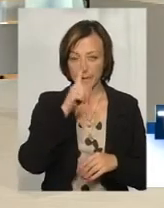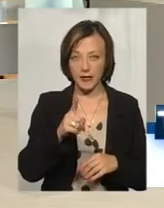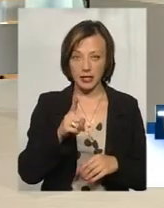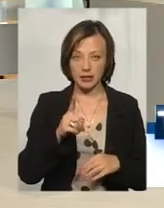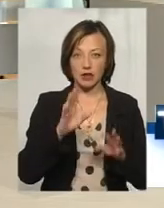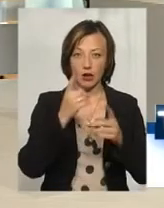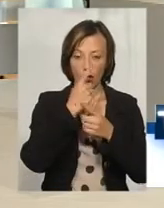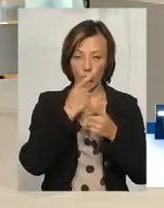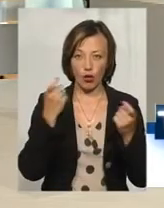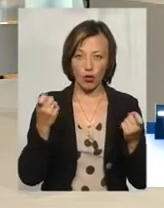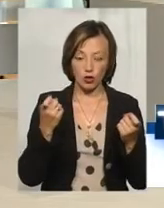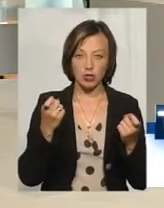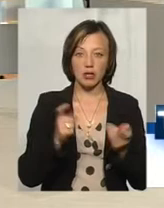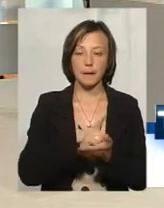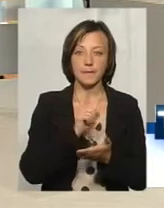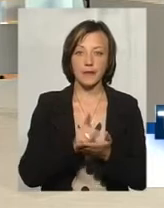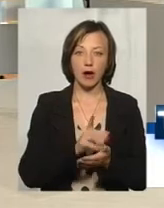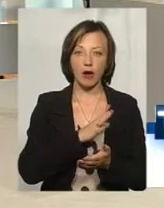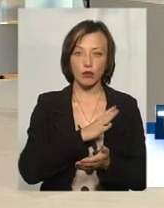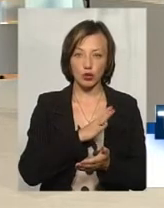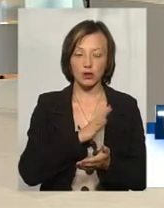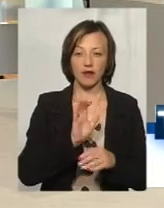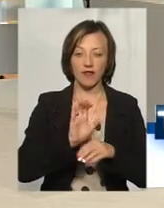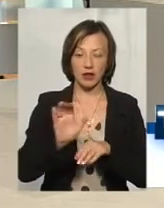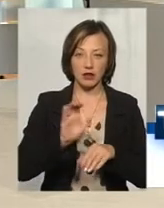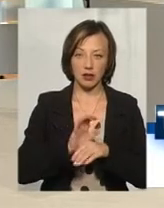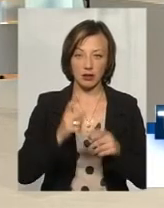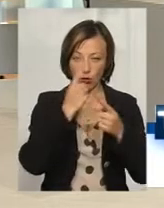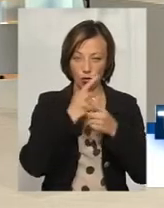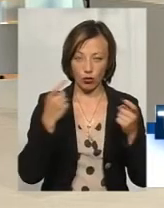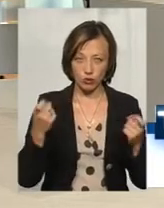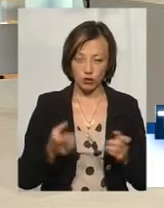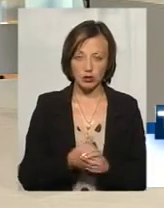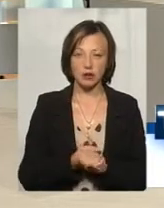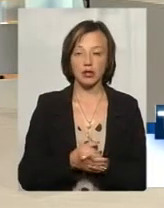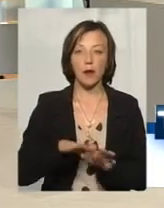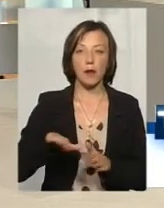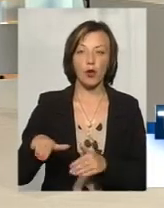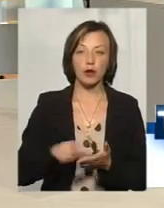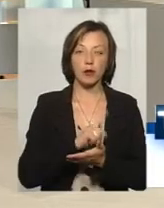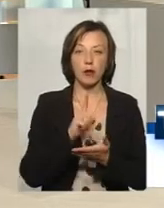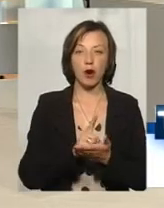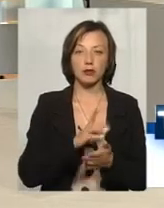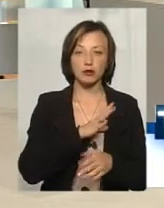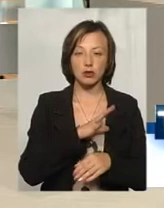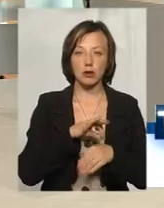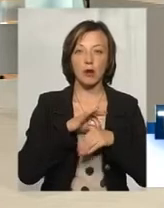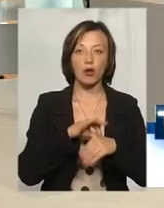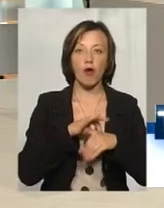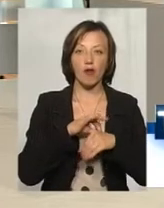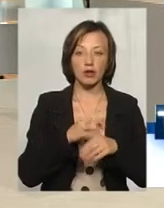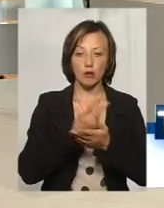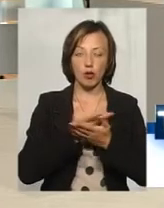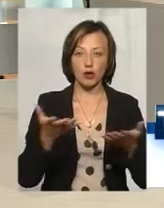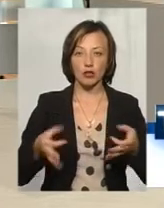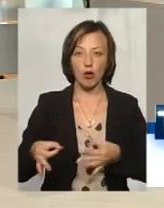оголошення має бути видане Потім має бути проведено